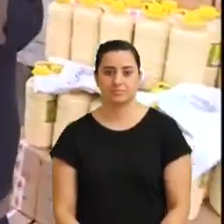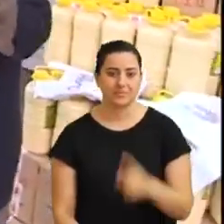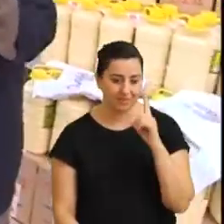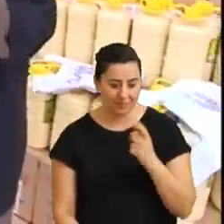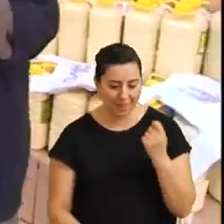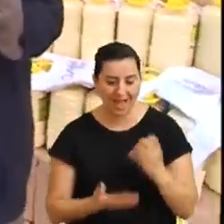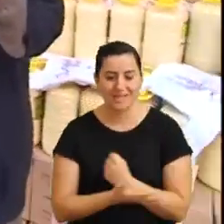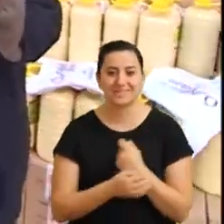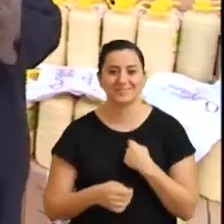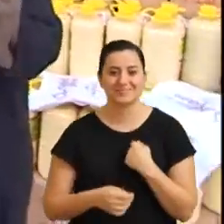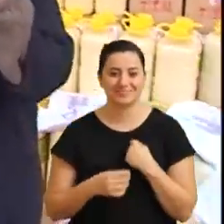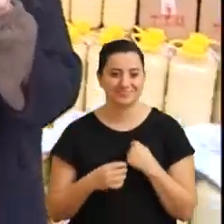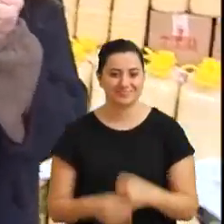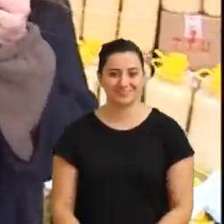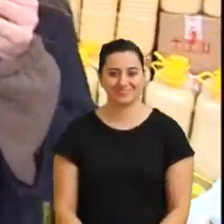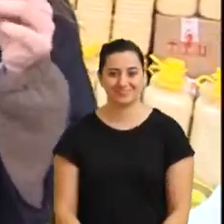paramı kazandım.